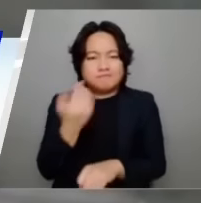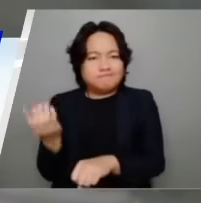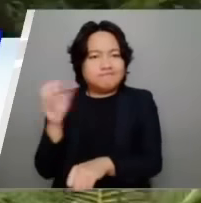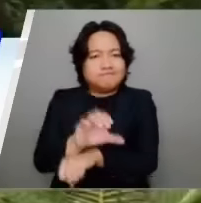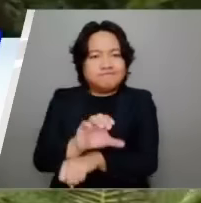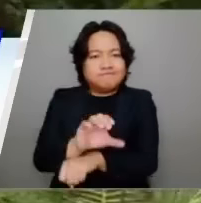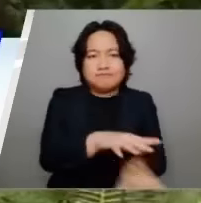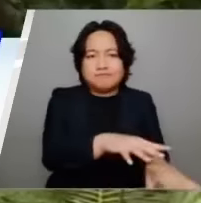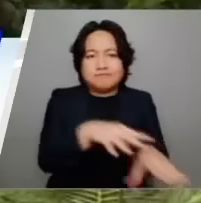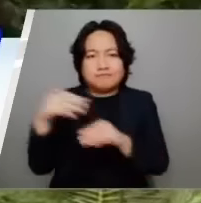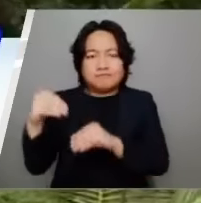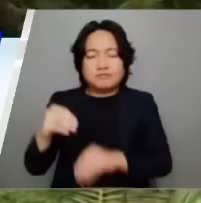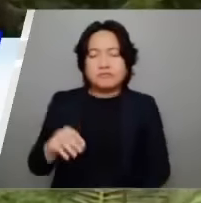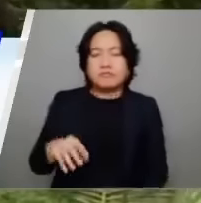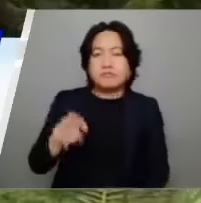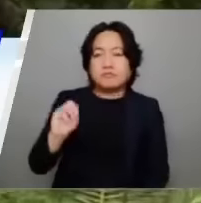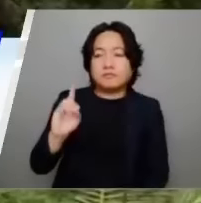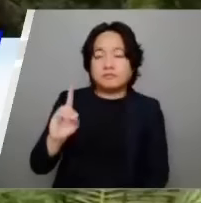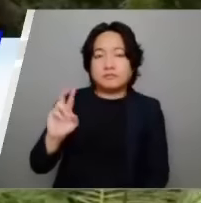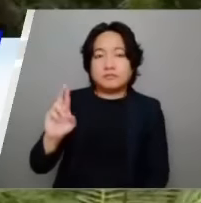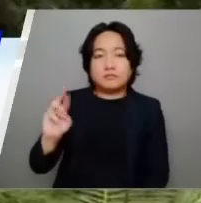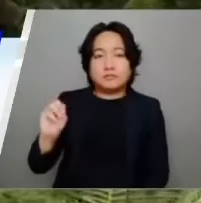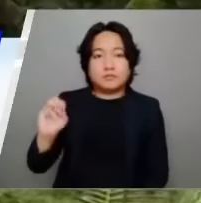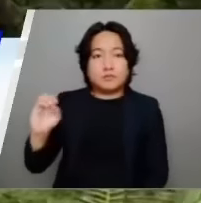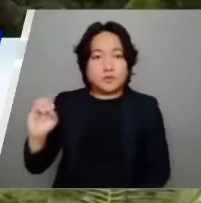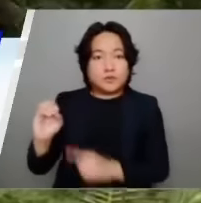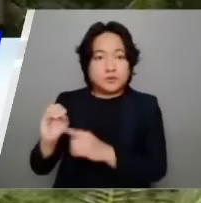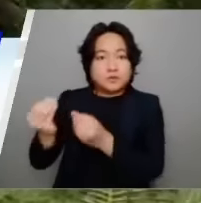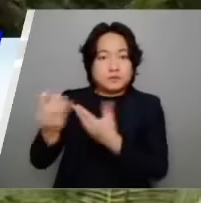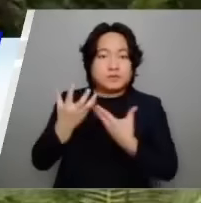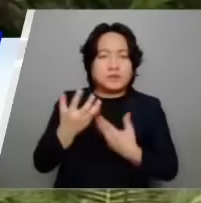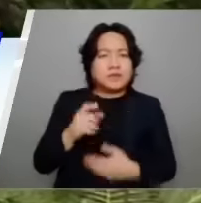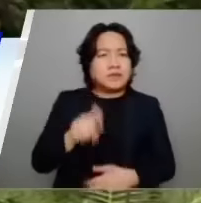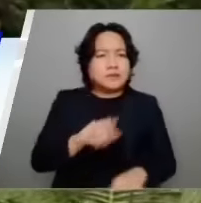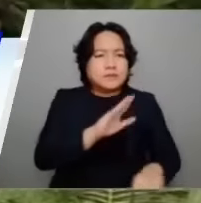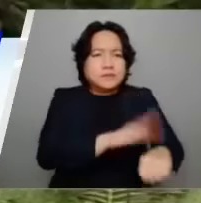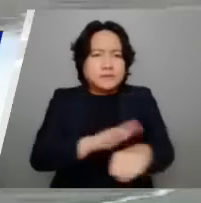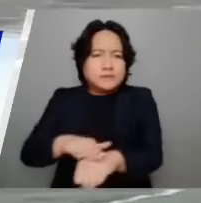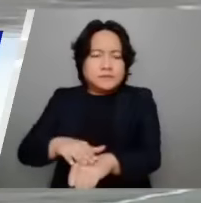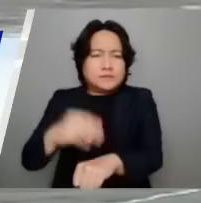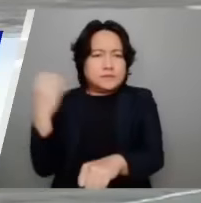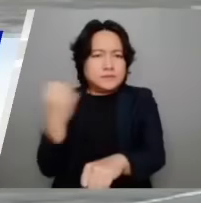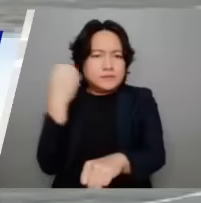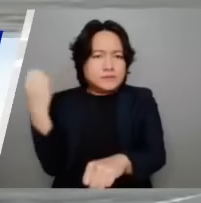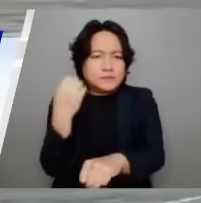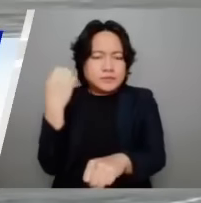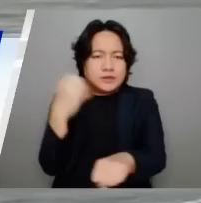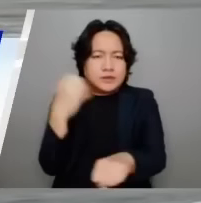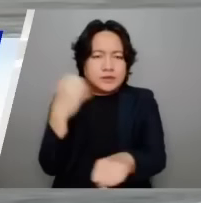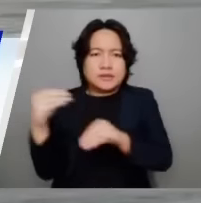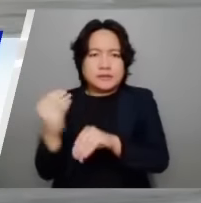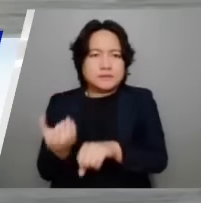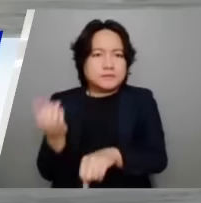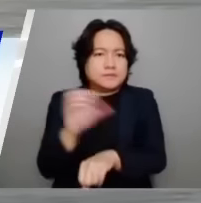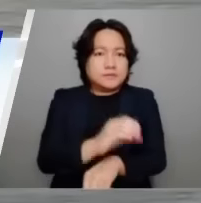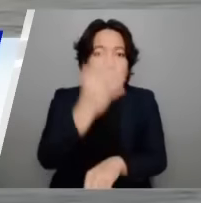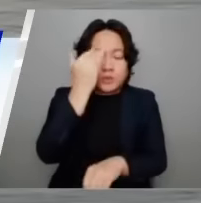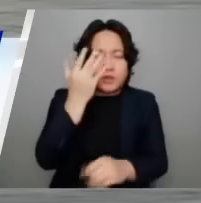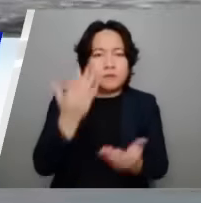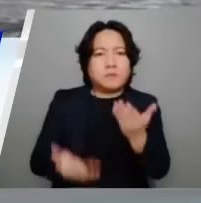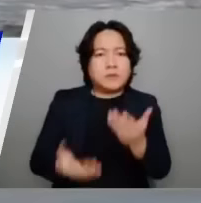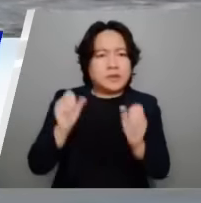MDRRMO, kinalikas ang mga residente dahil sa banta ng storm surge o daluyong na posibleng umabot